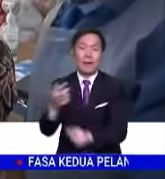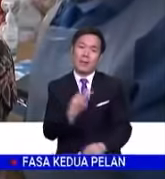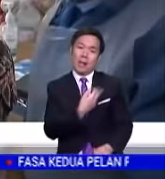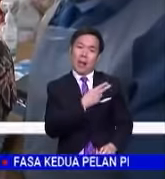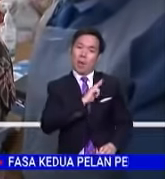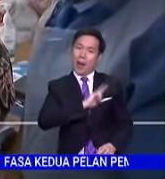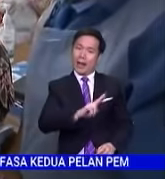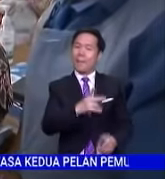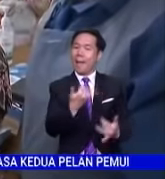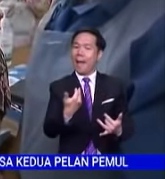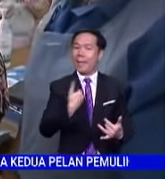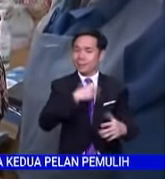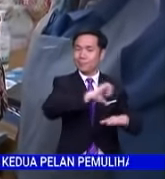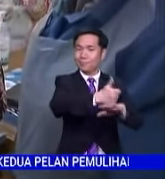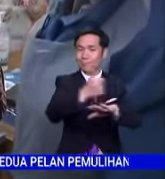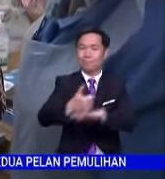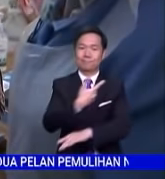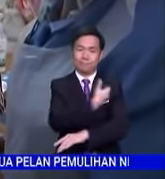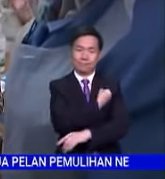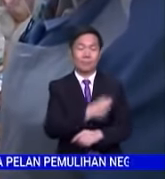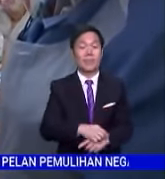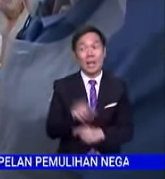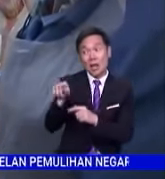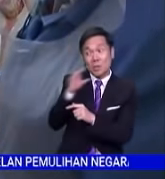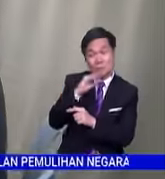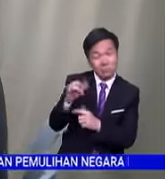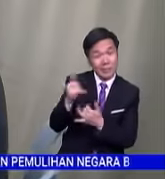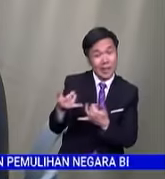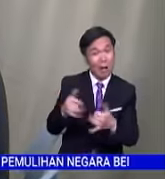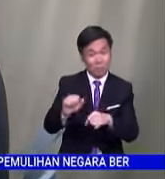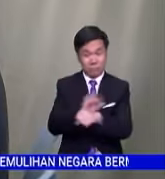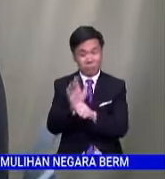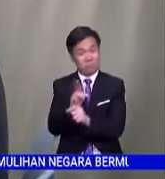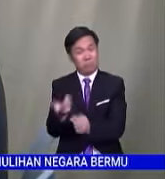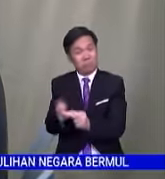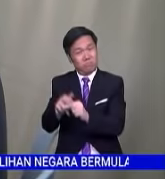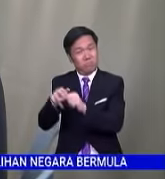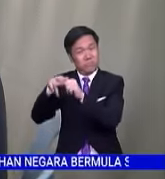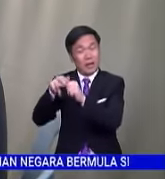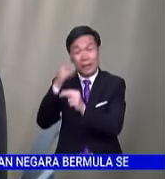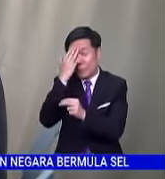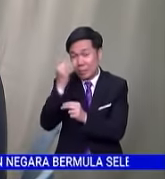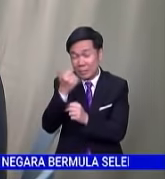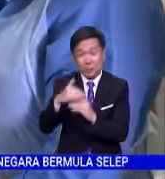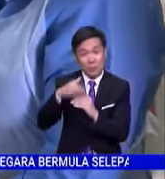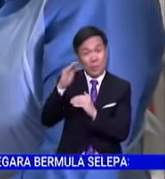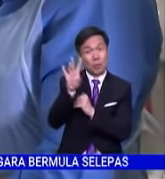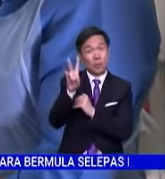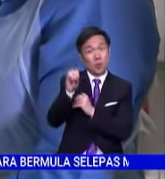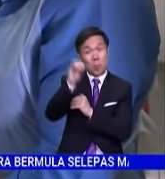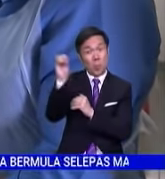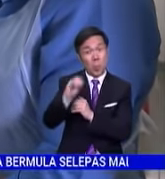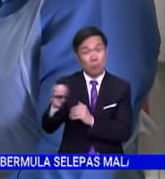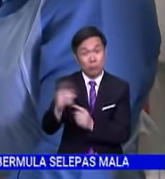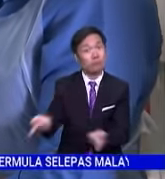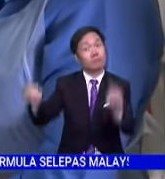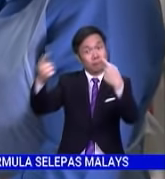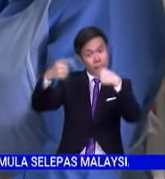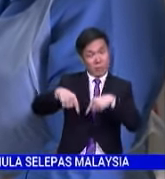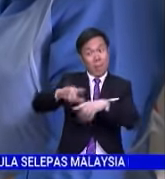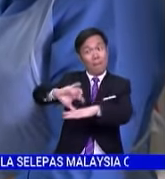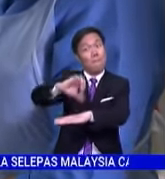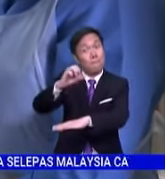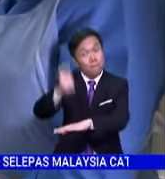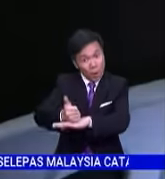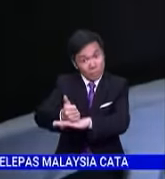Tambahnya, tahap kesedaran masyarakat terhadap keperluan vaksin COVID-19 semakin meningkat apabila lebih 70% hadir janji temu di